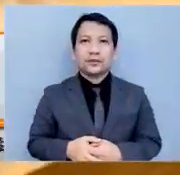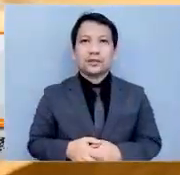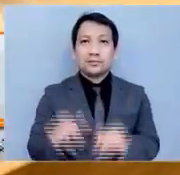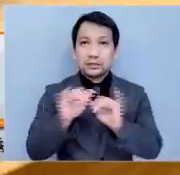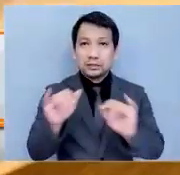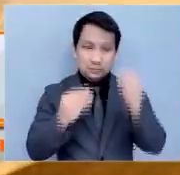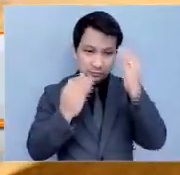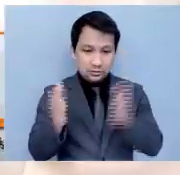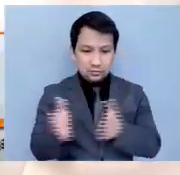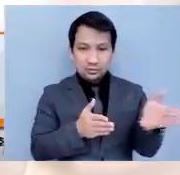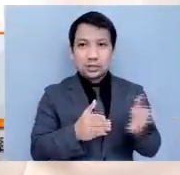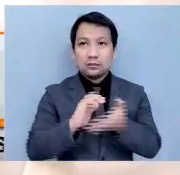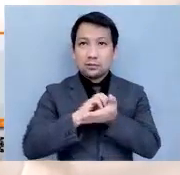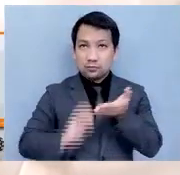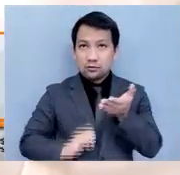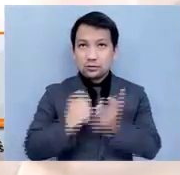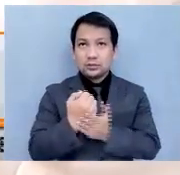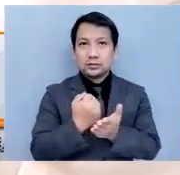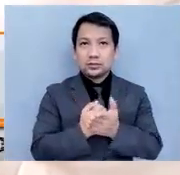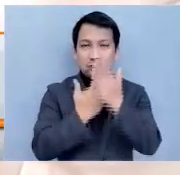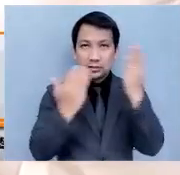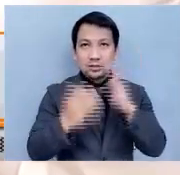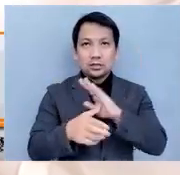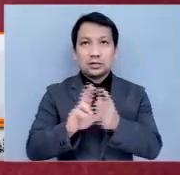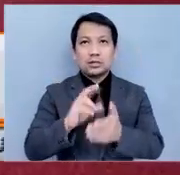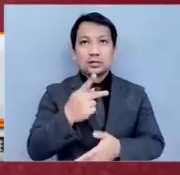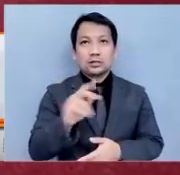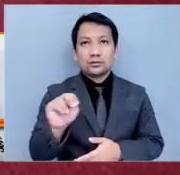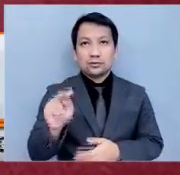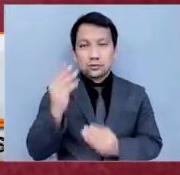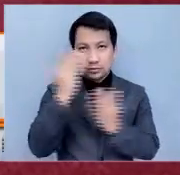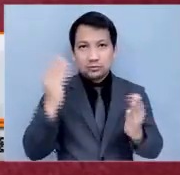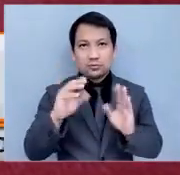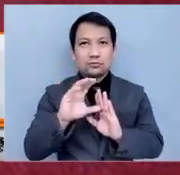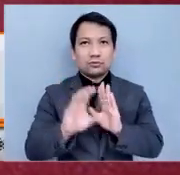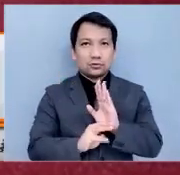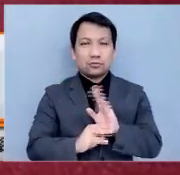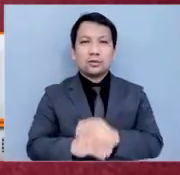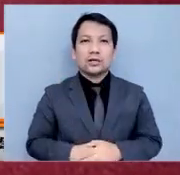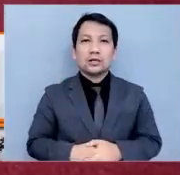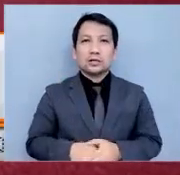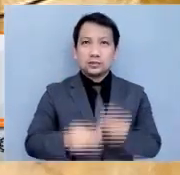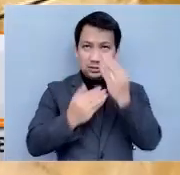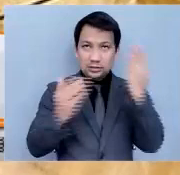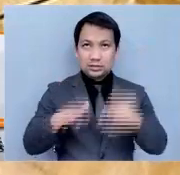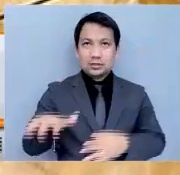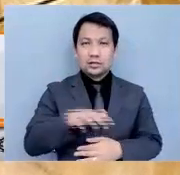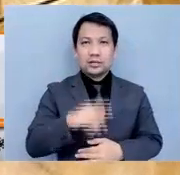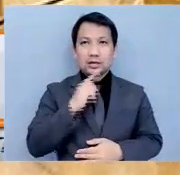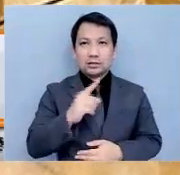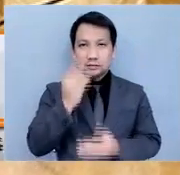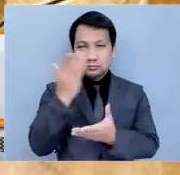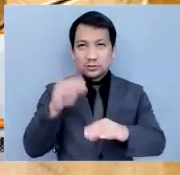Katunayan, plano nilang magbawas ng subjects sa revised K-10 curriculum. Pero hindi pa muna idinetalye ang mga pagbabago. Kinukonsulta